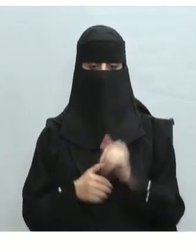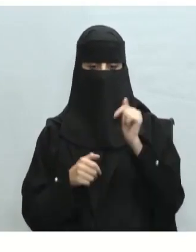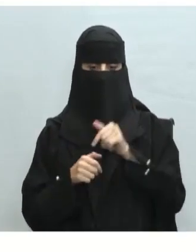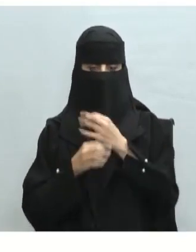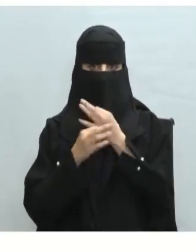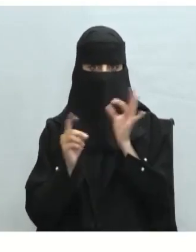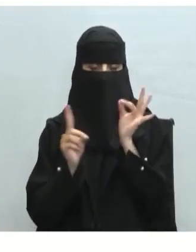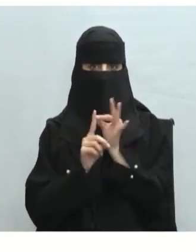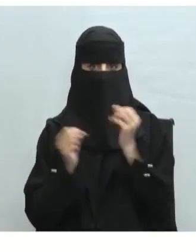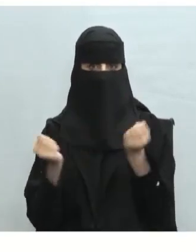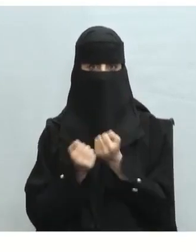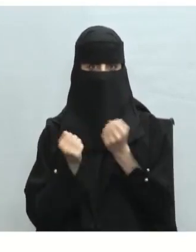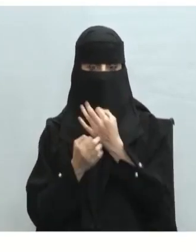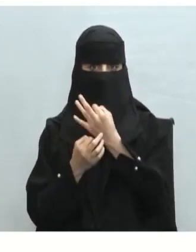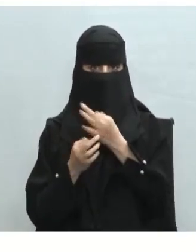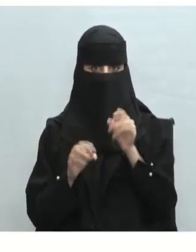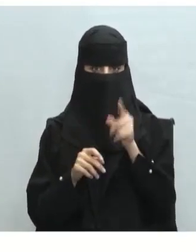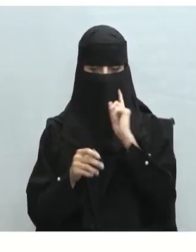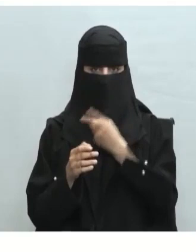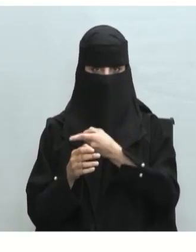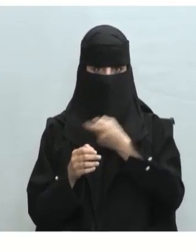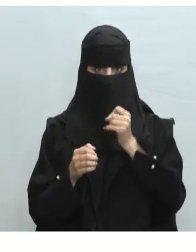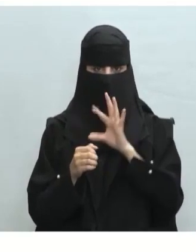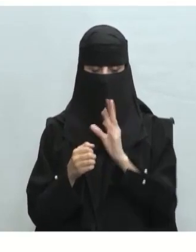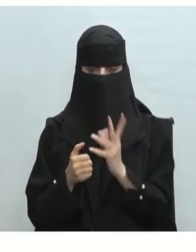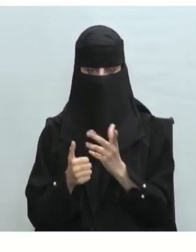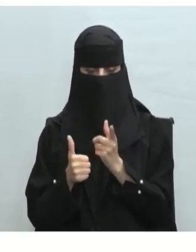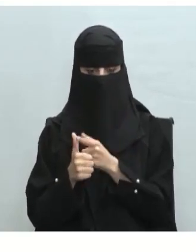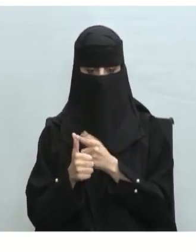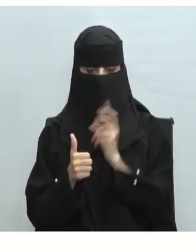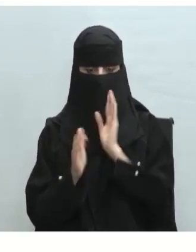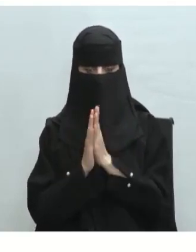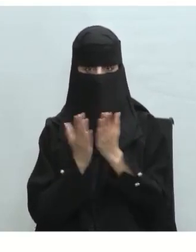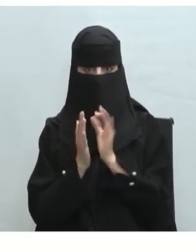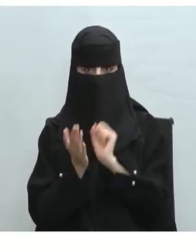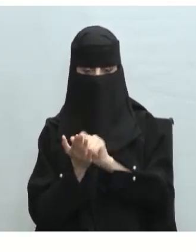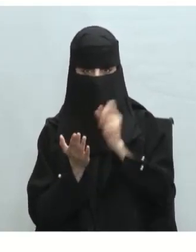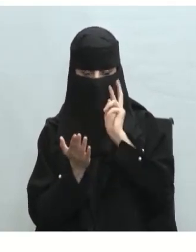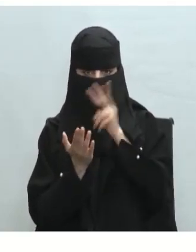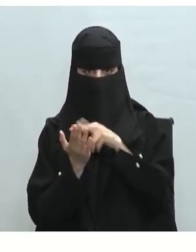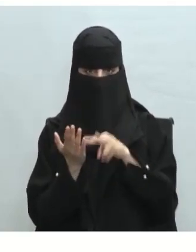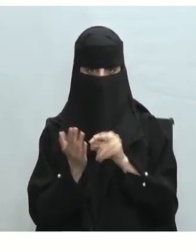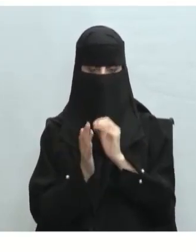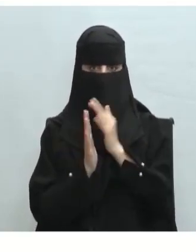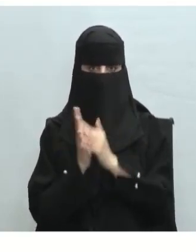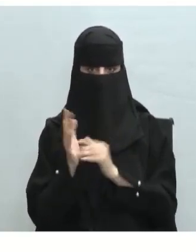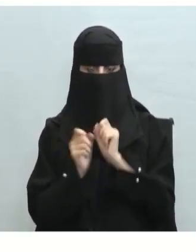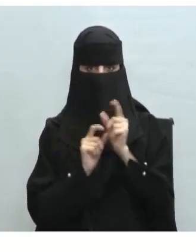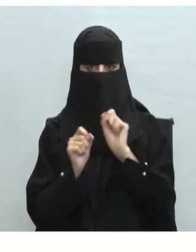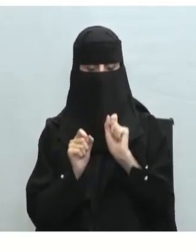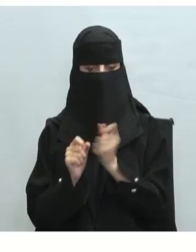هنا اهداف تدريبيه نتوقع منك في نهايه هذه الوحده ان تتصفح الكتب والمقالات والانترنت بكفاءه